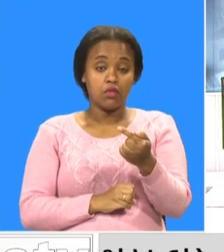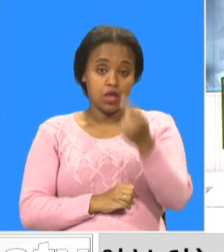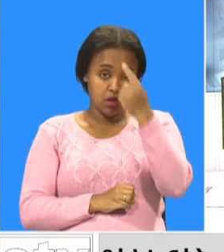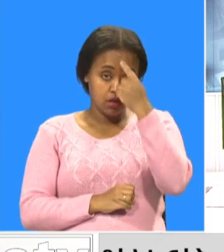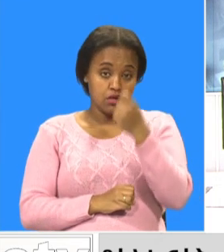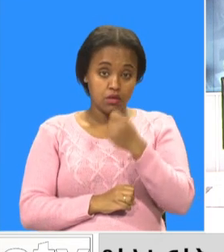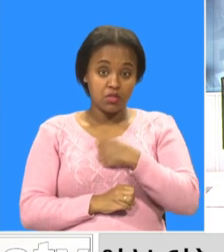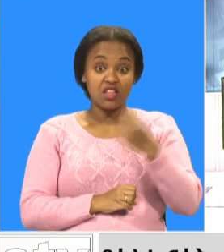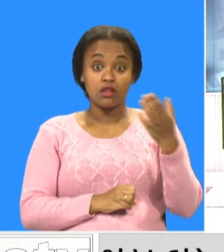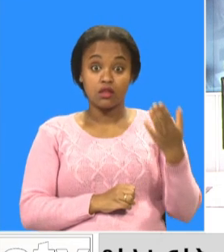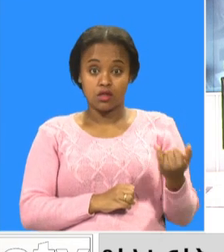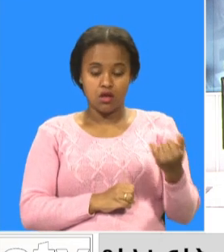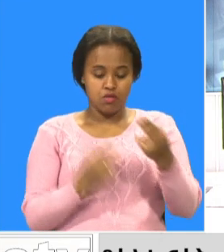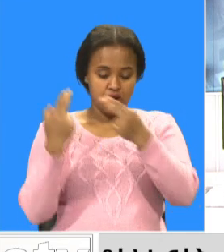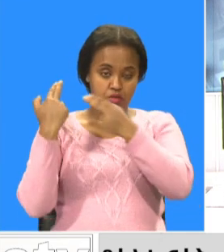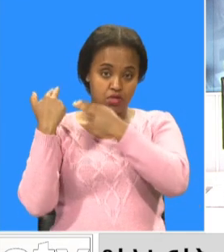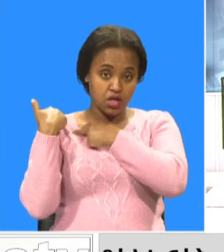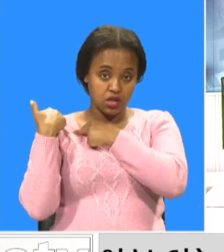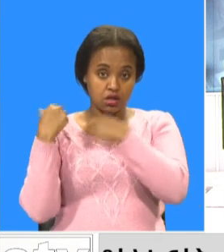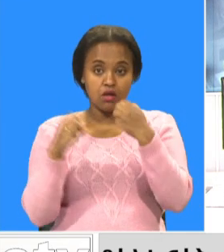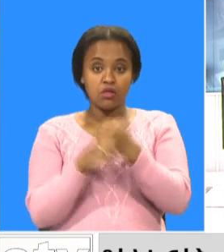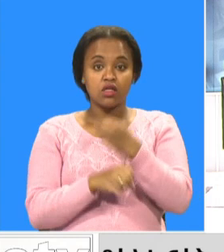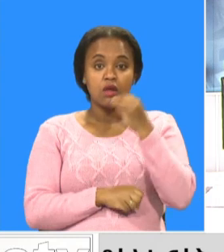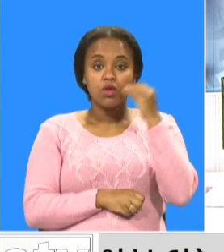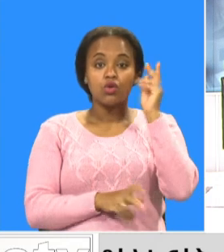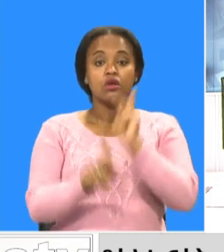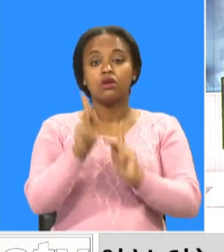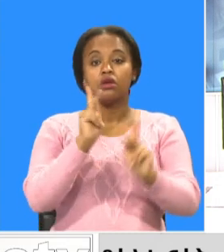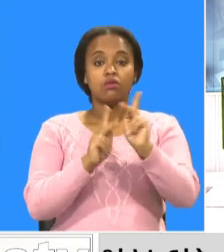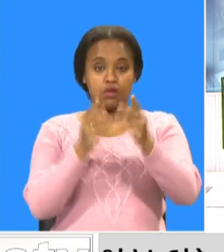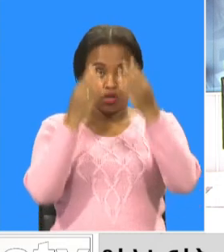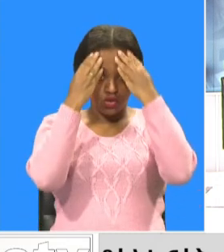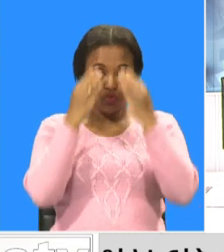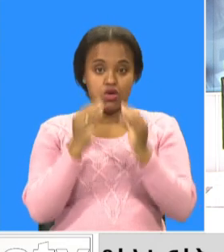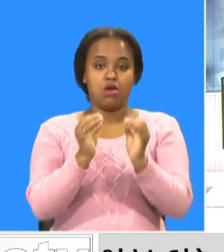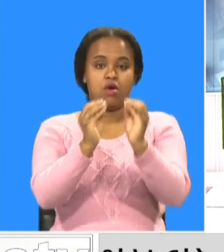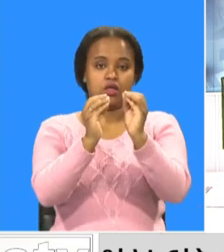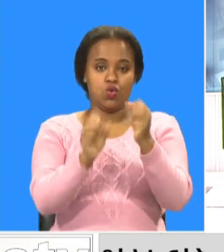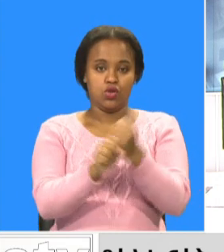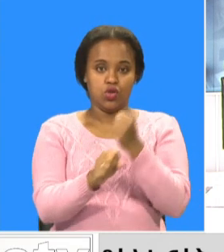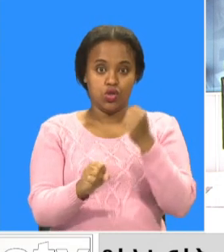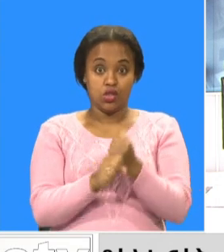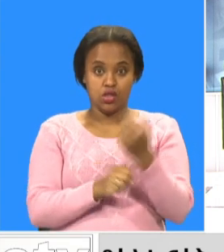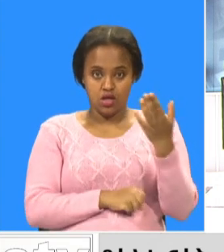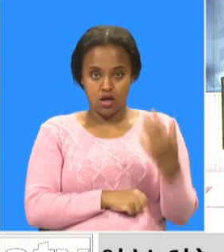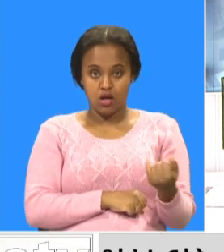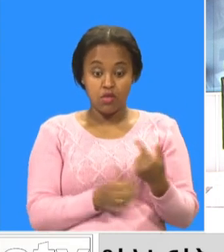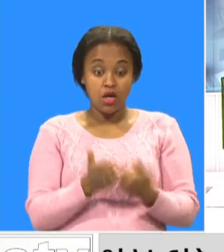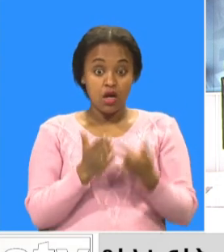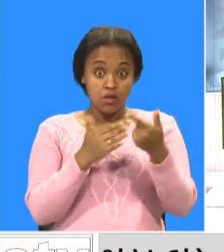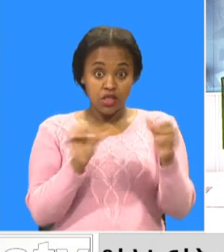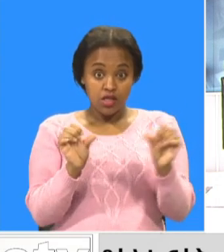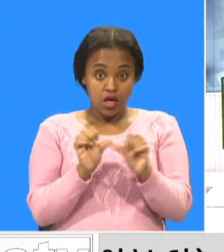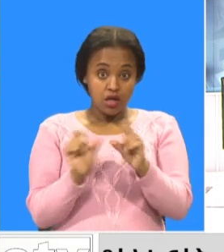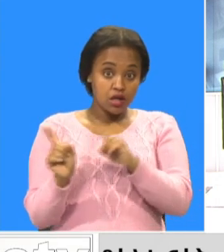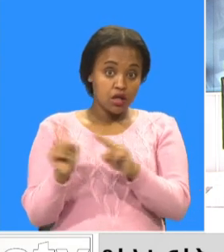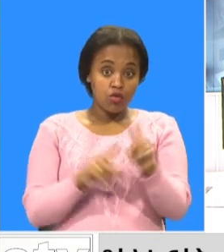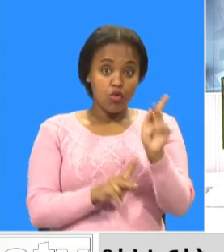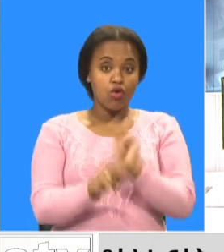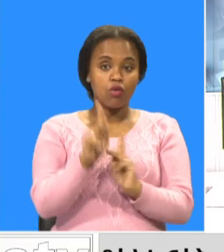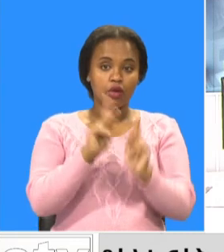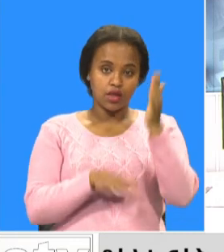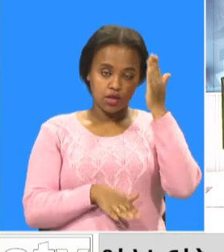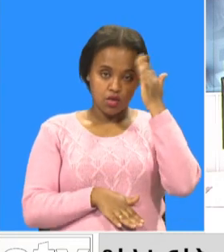እምነት ስለነበረን ባለስልጣን መስሪያ ቤቱን ባዜ ህብረተሰቡን የማሳወቅ ስራዎችን ሰሰራ ነበር። ግን በዛ ልክ ደግሞ ህብረተሰቡ